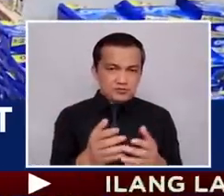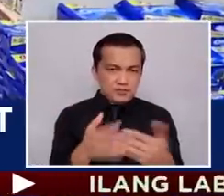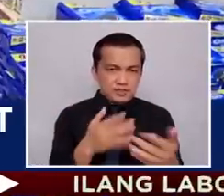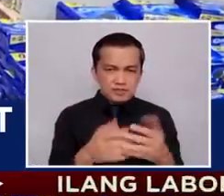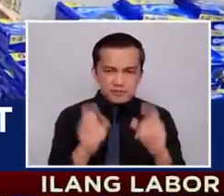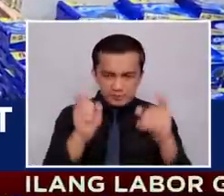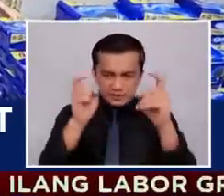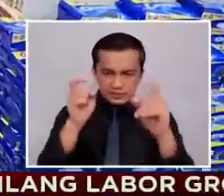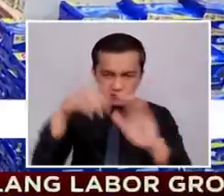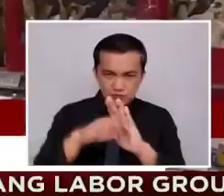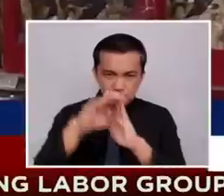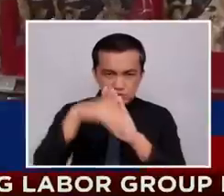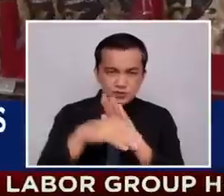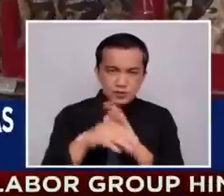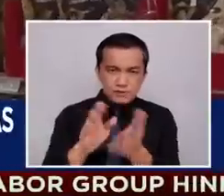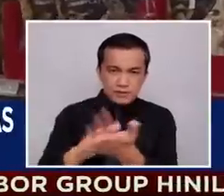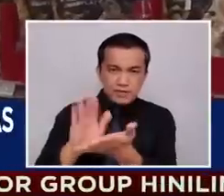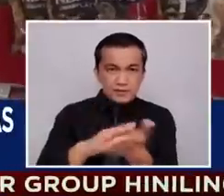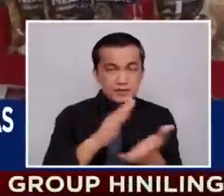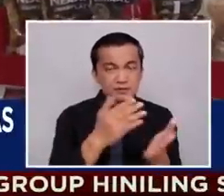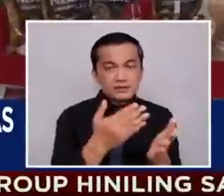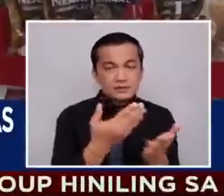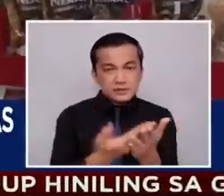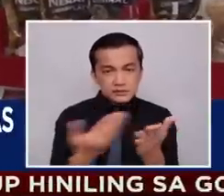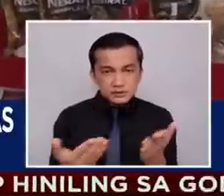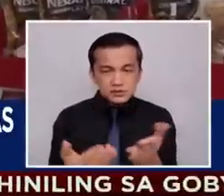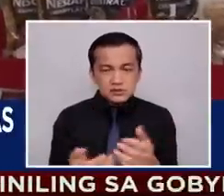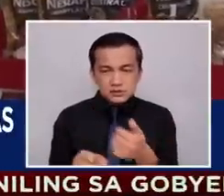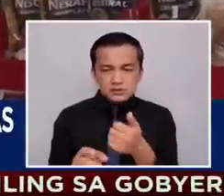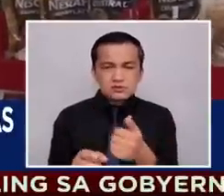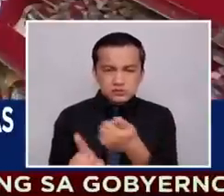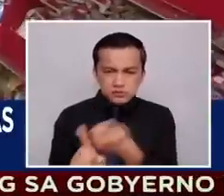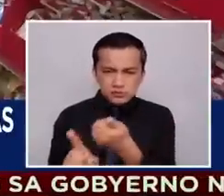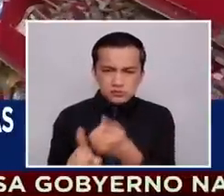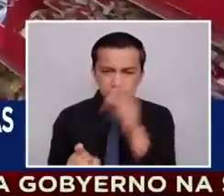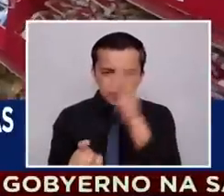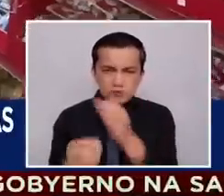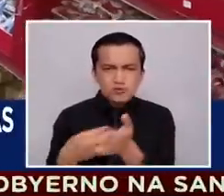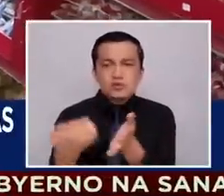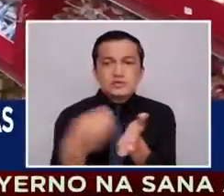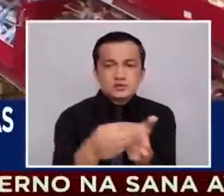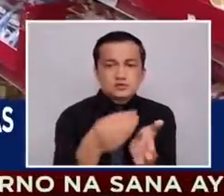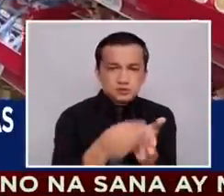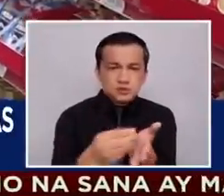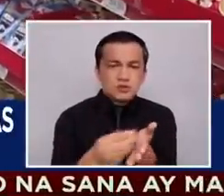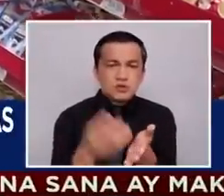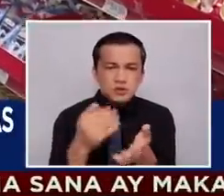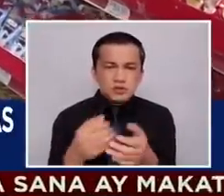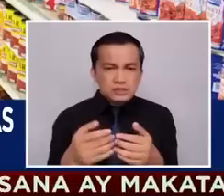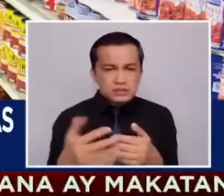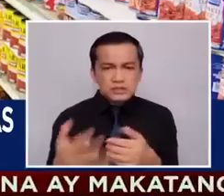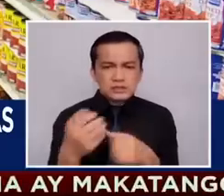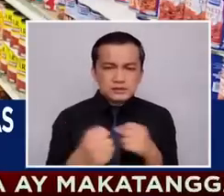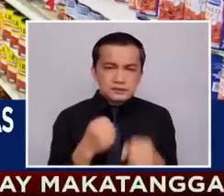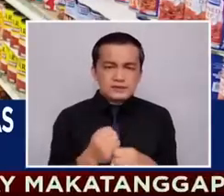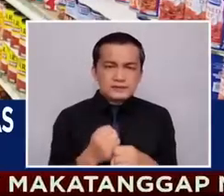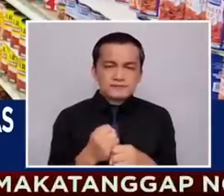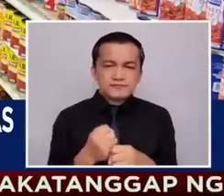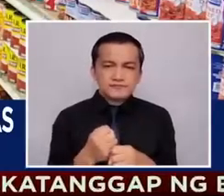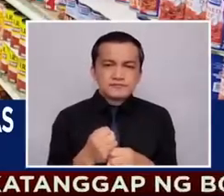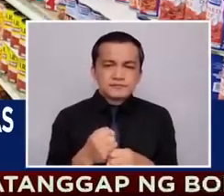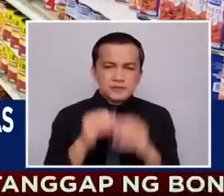inflation o ang pagtaas ng presyo ng mga bilihin, sadyang gumagastos ang mga Pilipino ngayon matapos ang ilang taong paghihigpit dahil